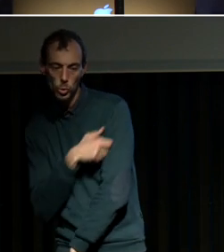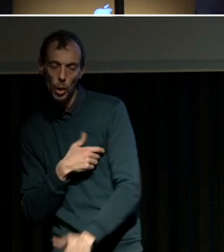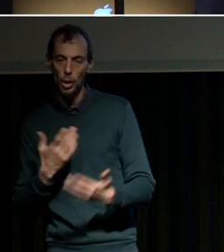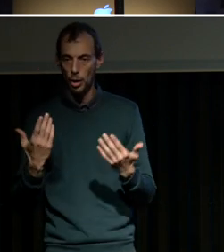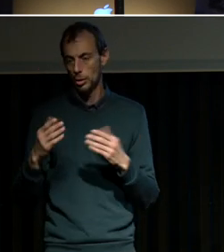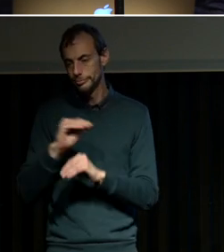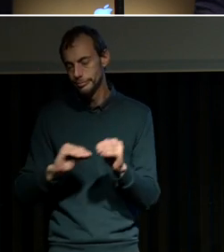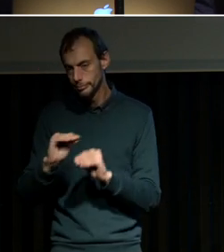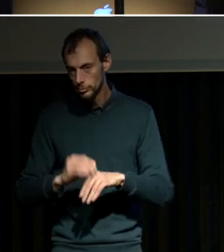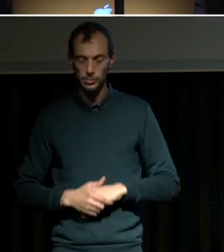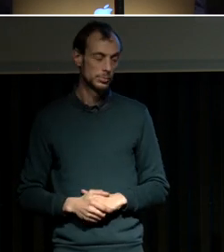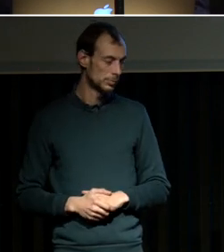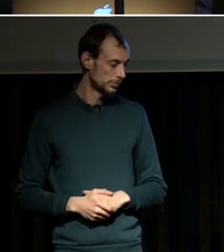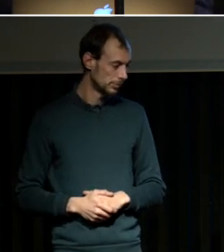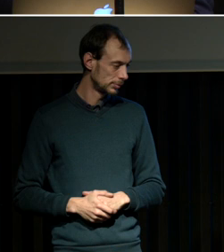diapositive de conclusion.